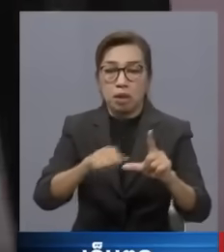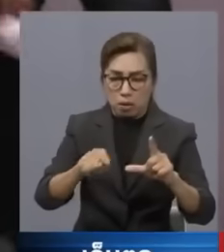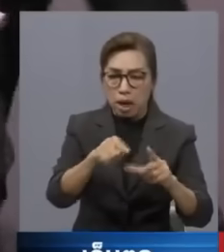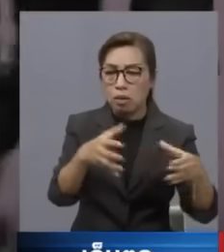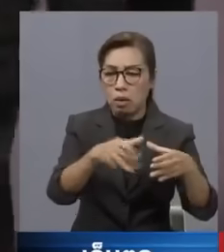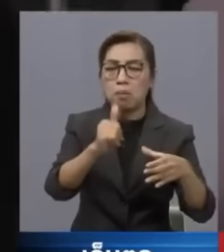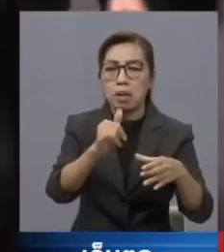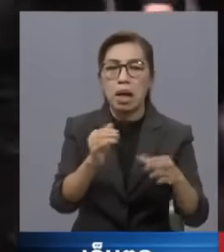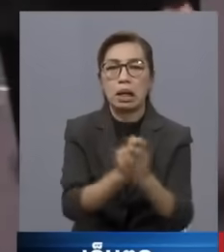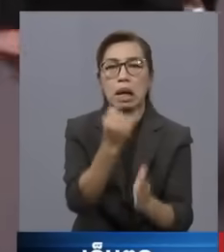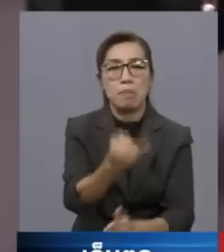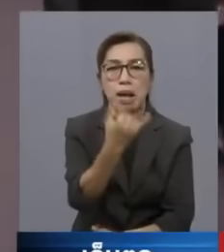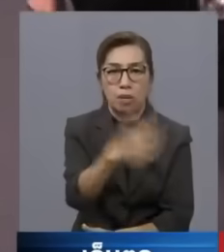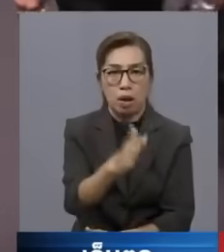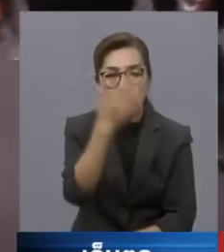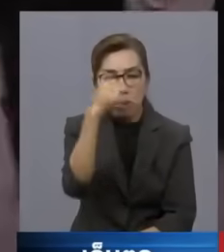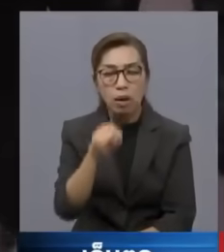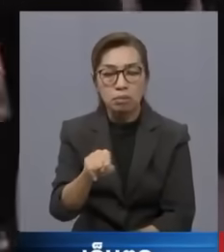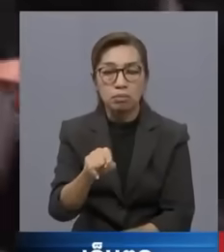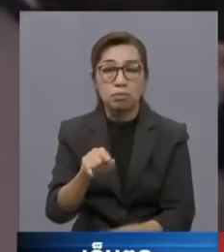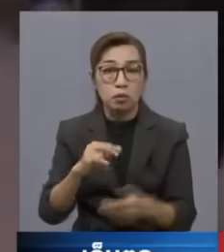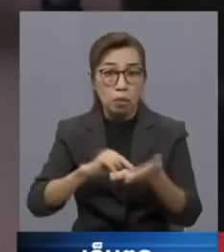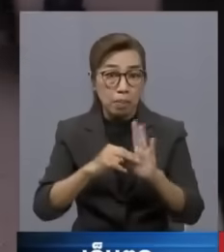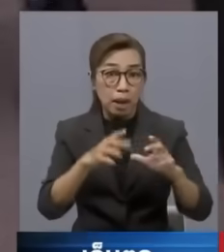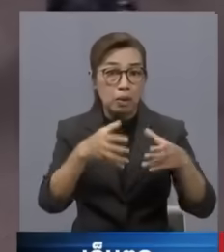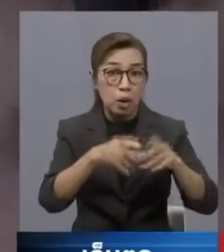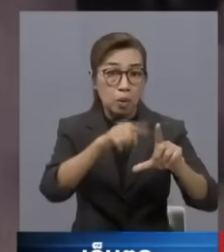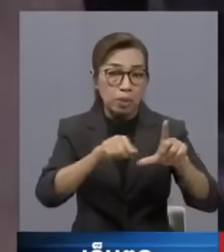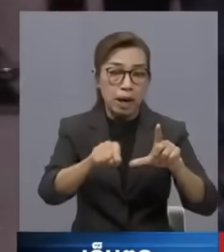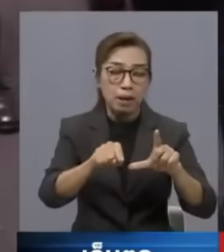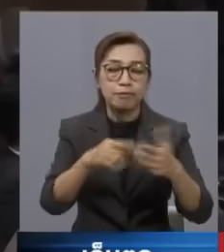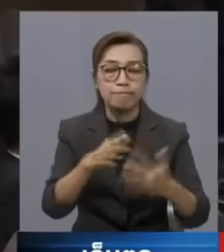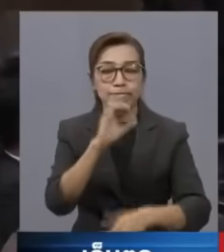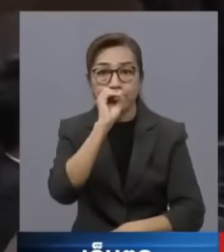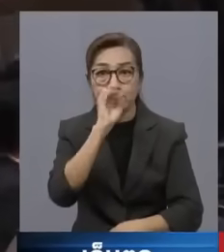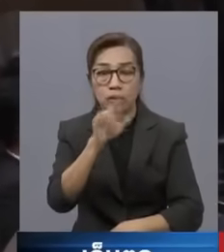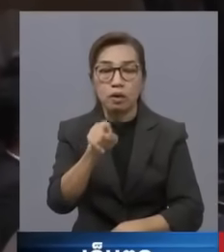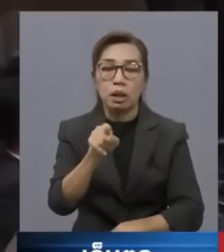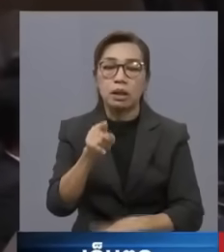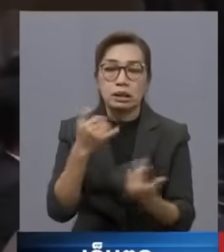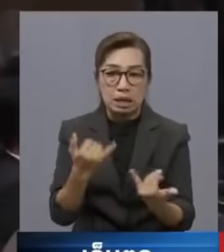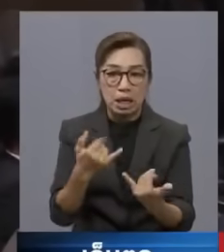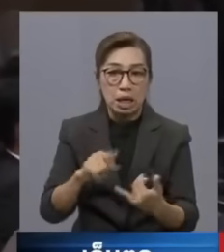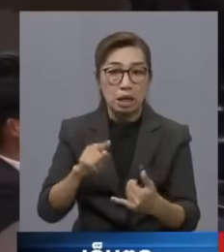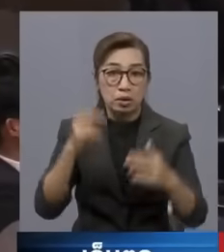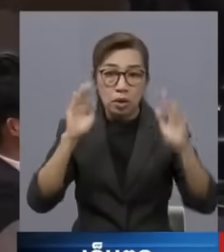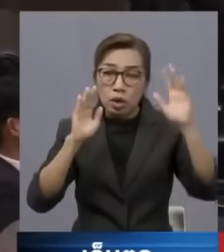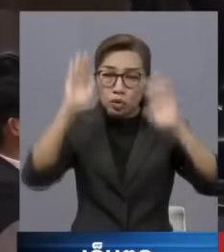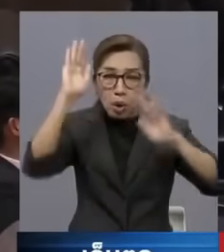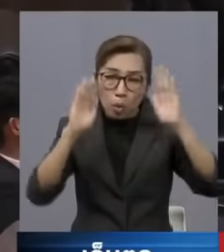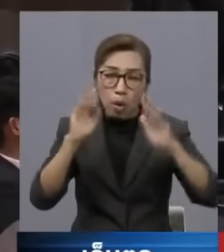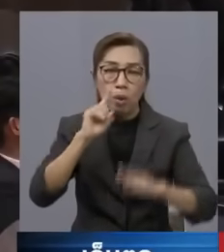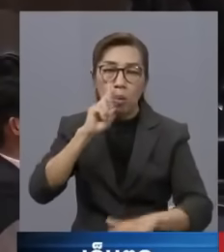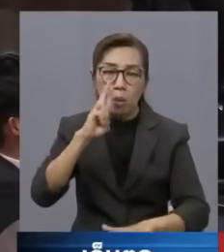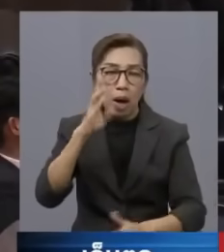แนวโน้มที่จะแพ้สูงด้วยเพราะฉะนั้นครับเท่ากับว่าก้าวไกลก็ย้ำไปตอกย้ำปมว่าการโหวตกี่ครั้งตัวเองก็แพ้